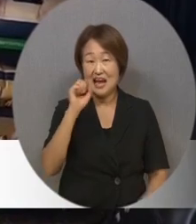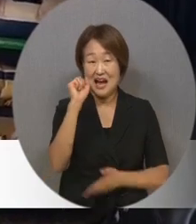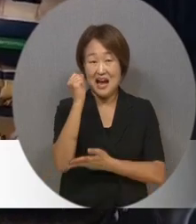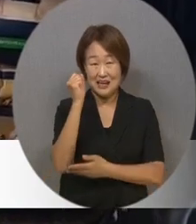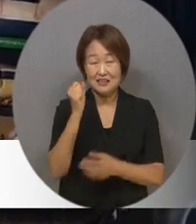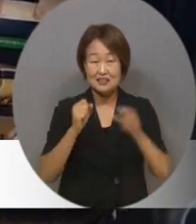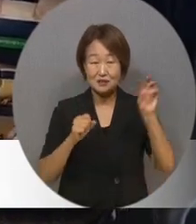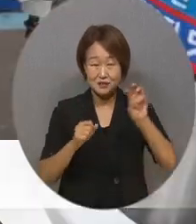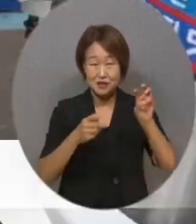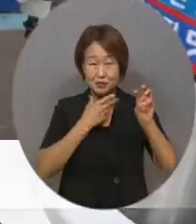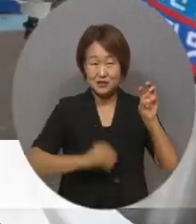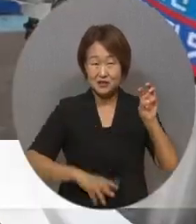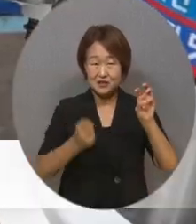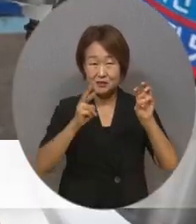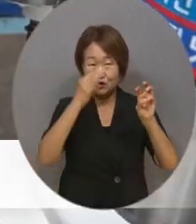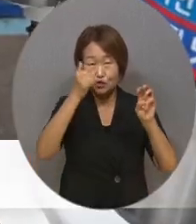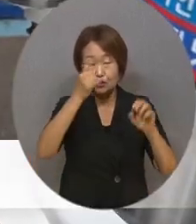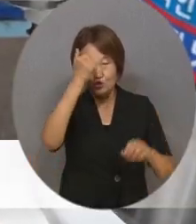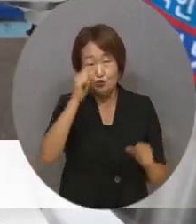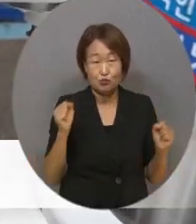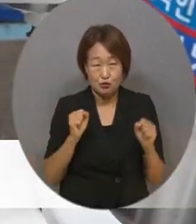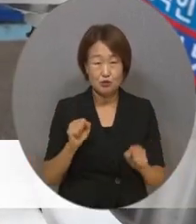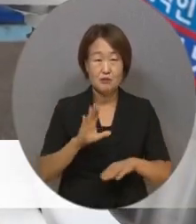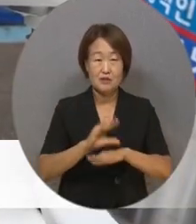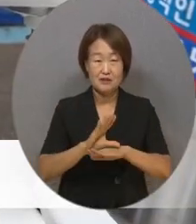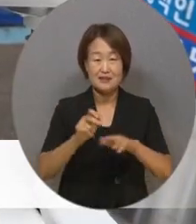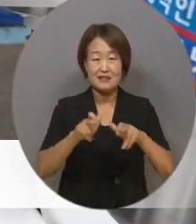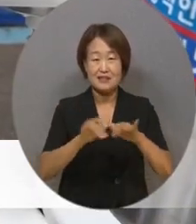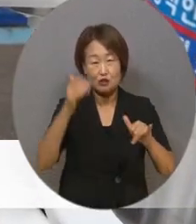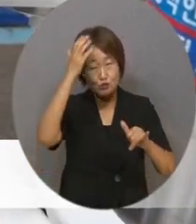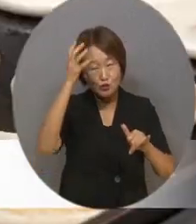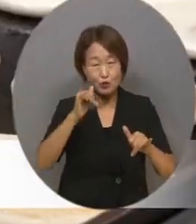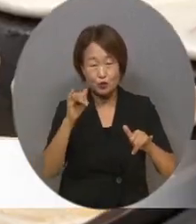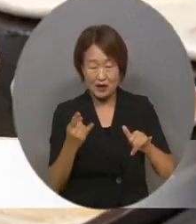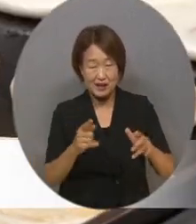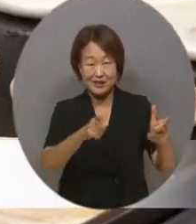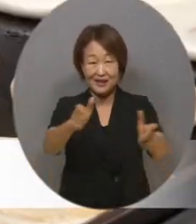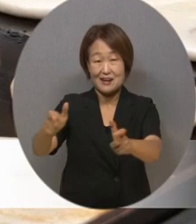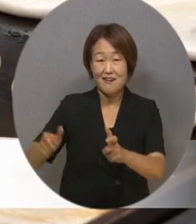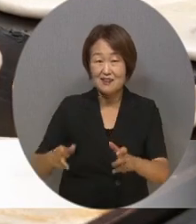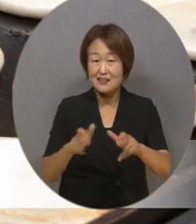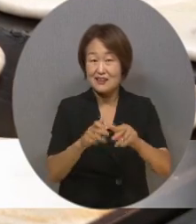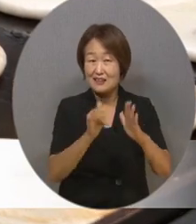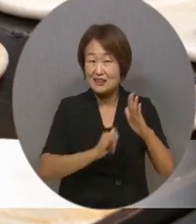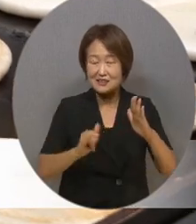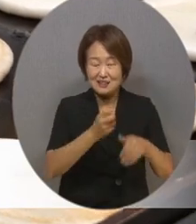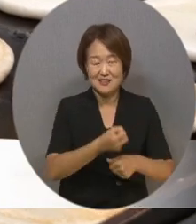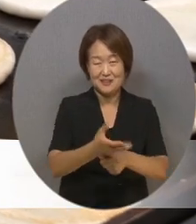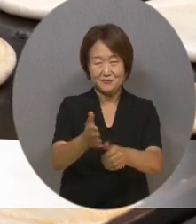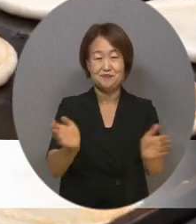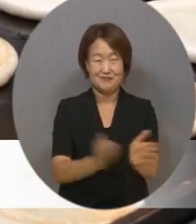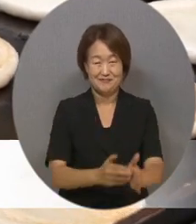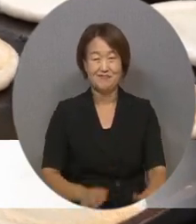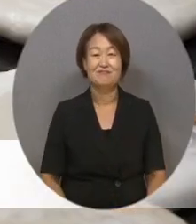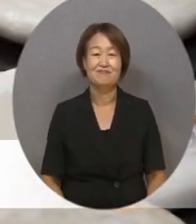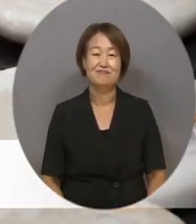쌀 30포대는 복지tv 충북방송 장애인 후원회를 통해 지역의 장애인 가정에 전달했습니다